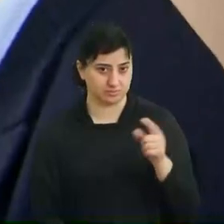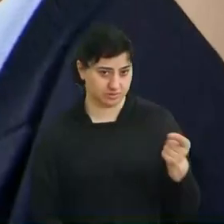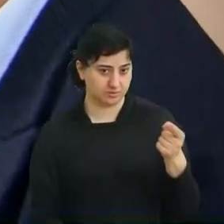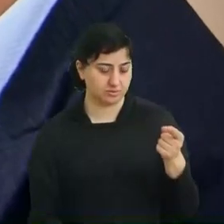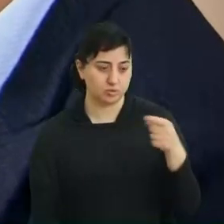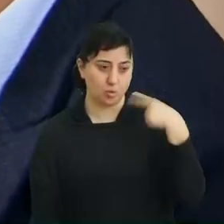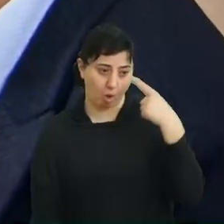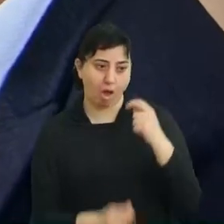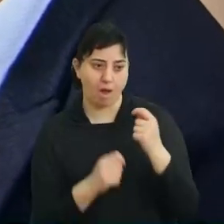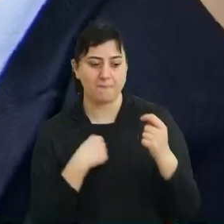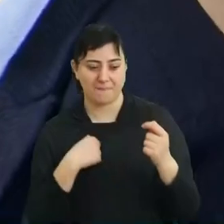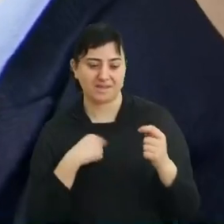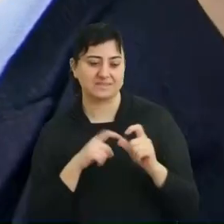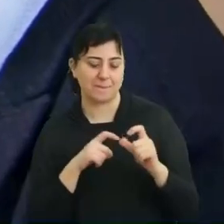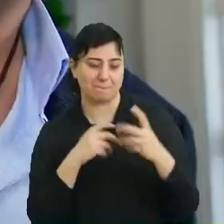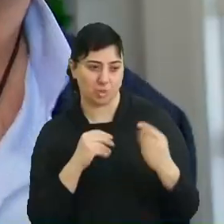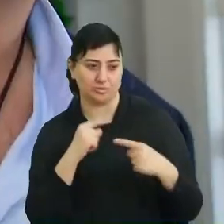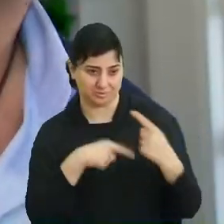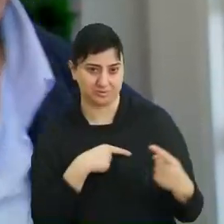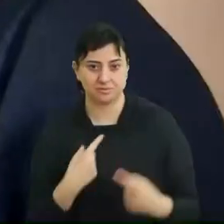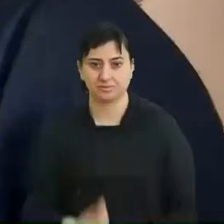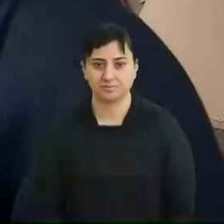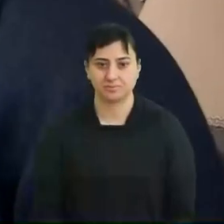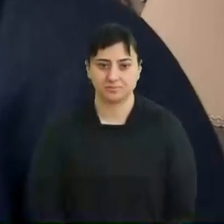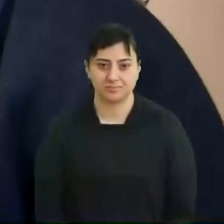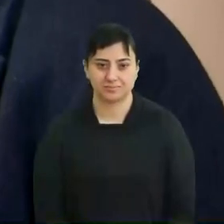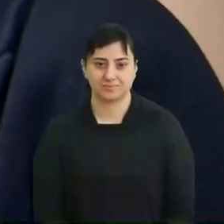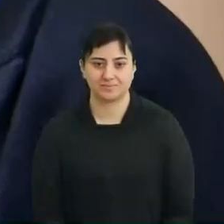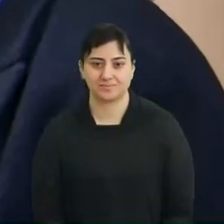sen Rüyamsın. Ben de Sarpışkayım. Okey? Tamam.